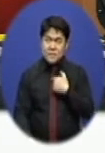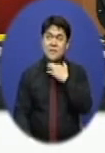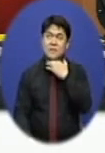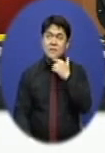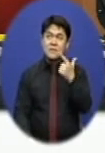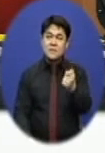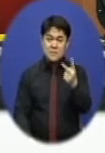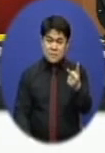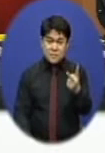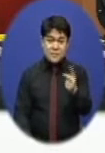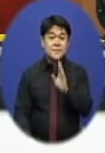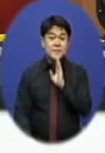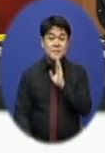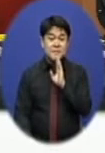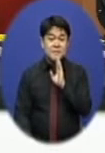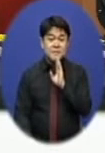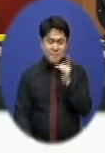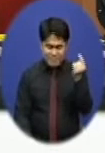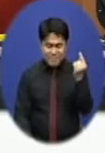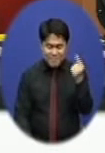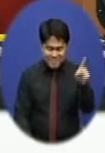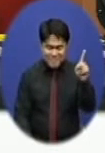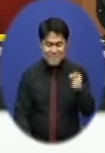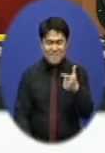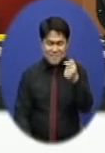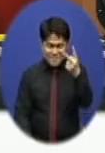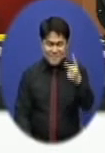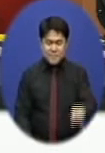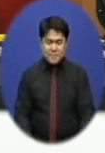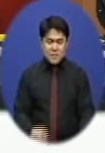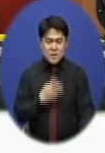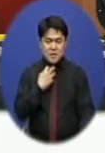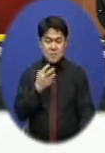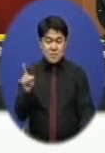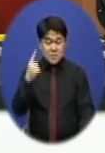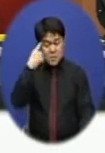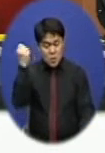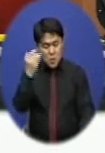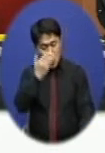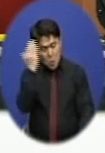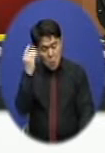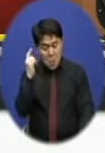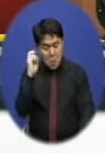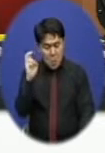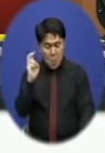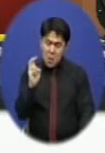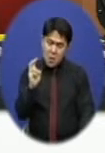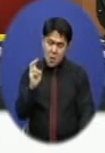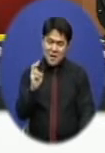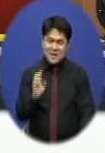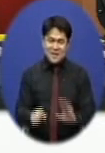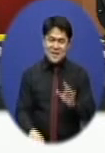그렇죠. 둘? 예예예. 예, 예. 예, 예. 전 30대인 줄 알고 왜 이렇게 젊은 분이 연결됐나 그랬어요. 아니 나